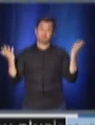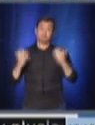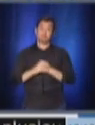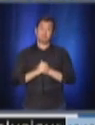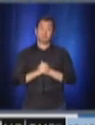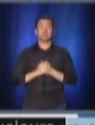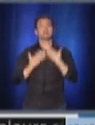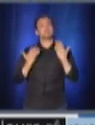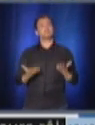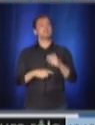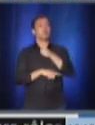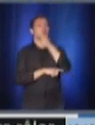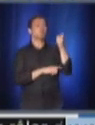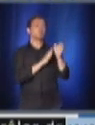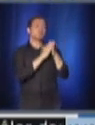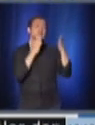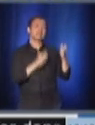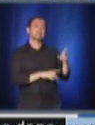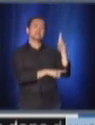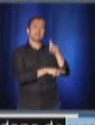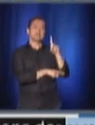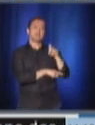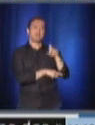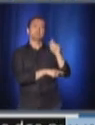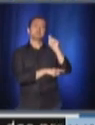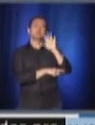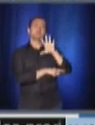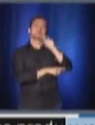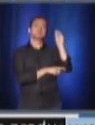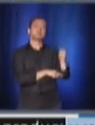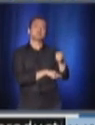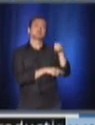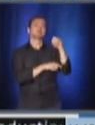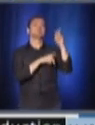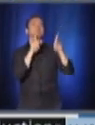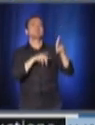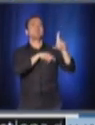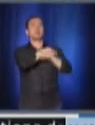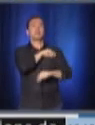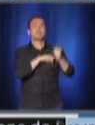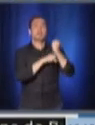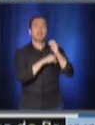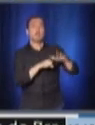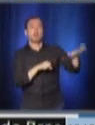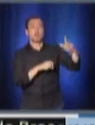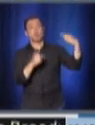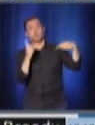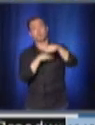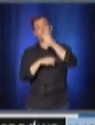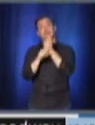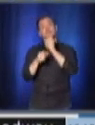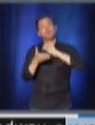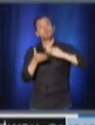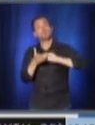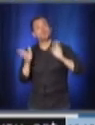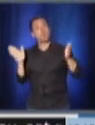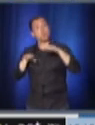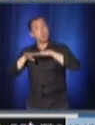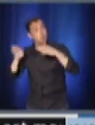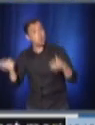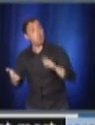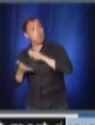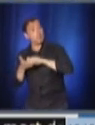semble que le quart, 25 % des travailleurs pouvaient revenir dans les bureaux, que ça devait passer à 40 %